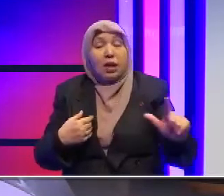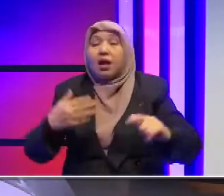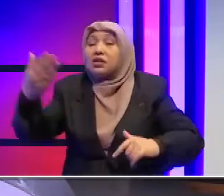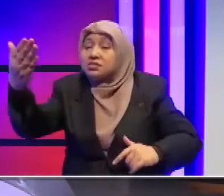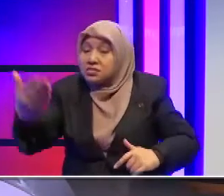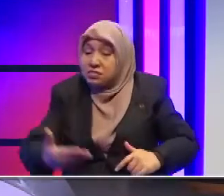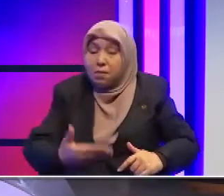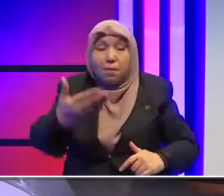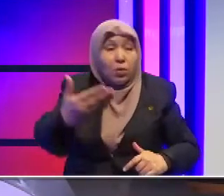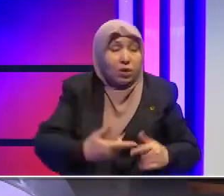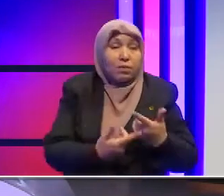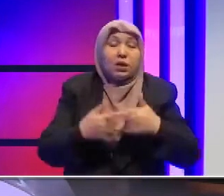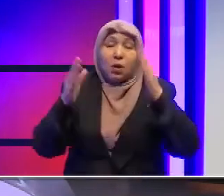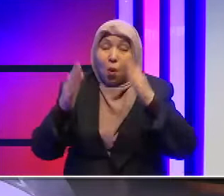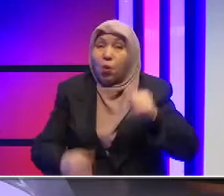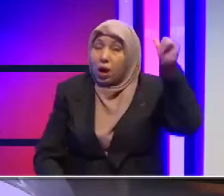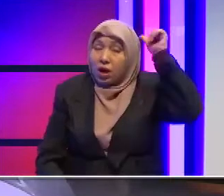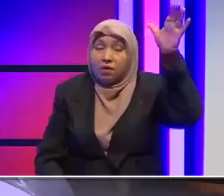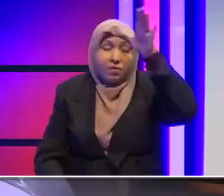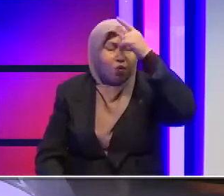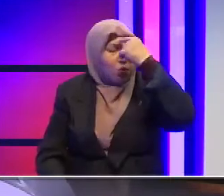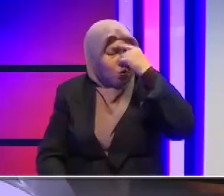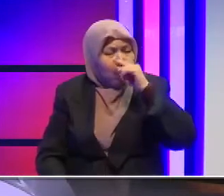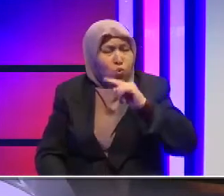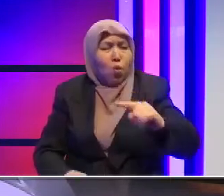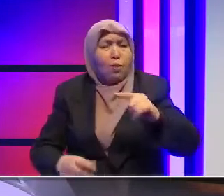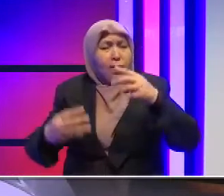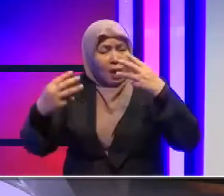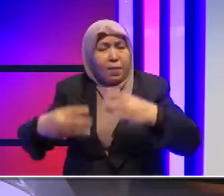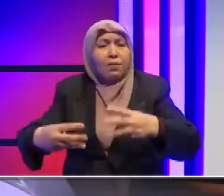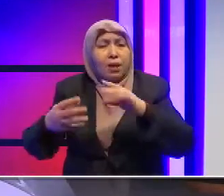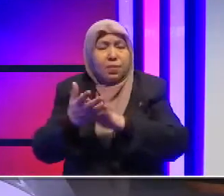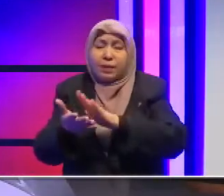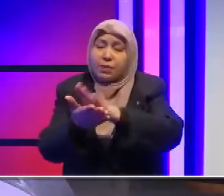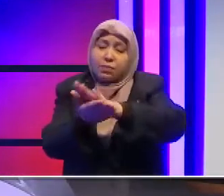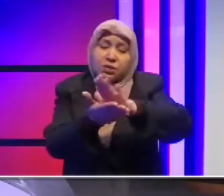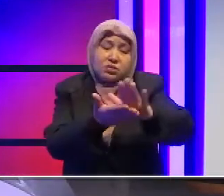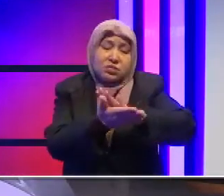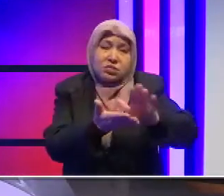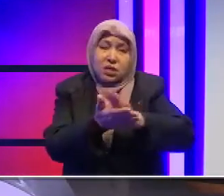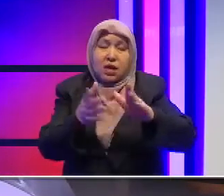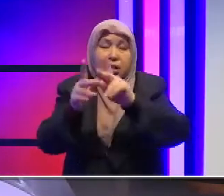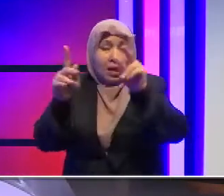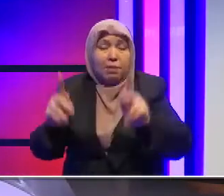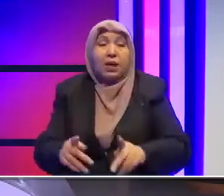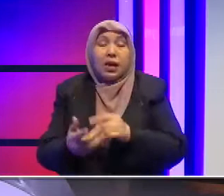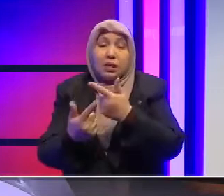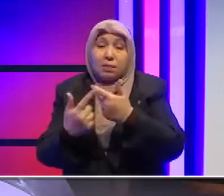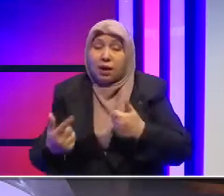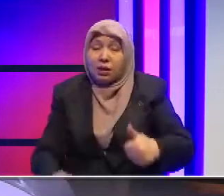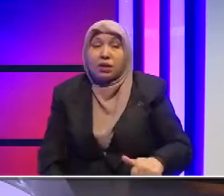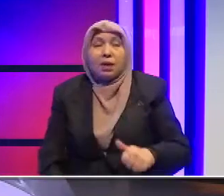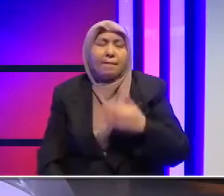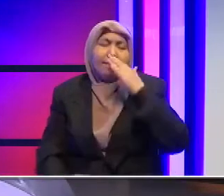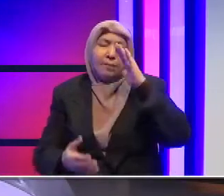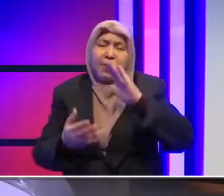jemputan daripada orang musyrik untuk diperangi agar dibersihkan di sekitar Kaabah itu daripada kemusyrikan